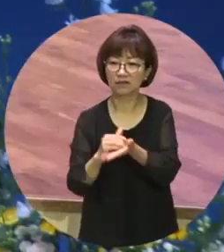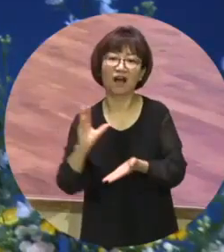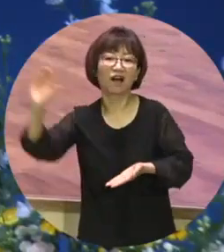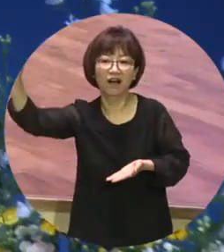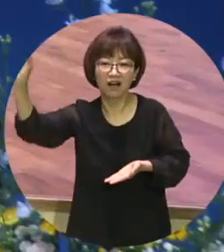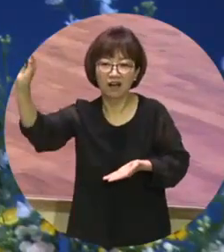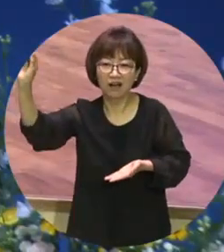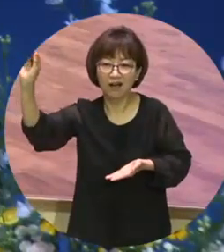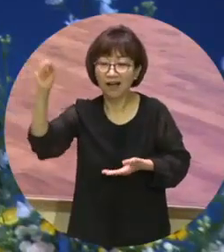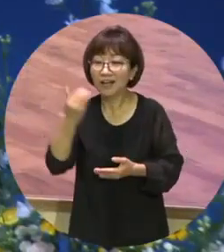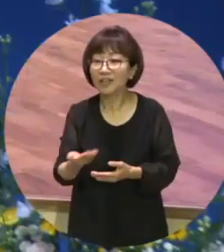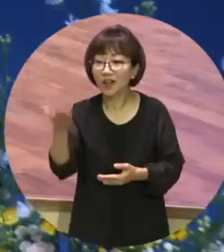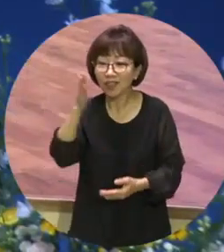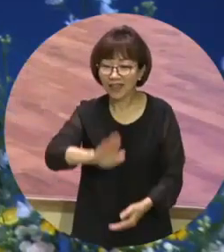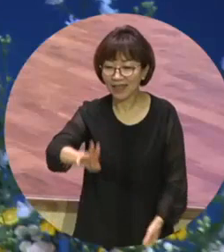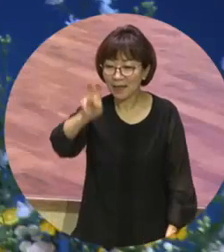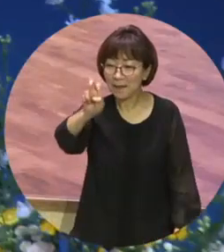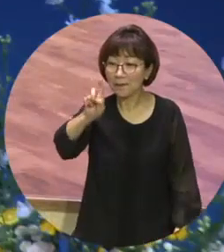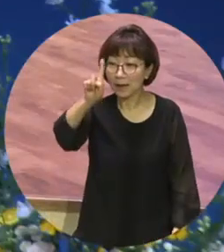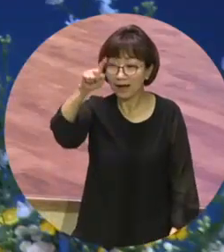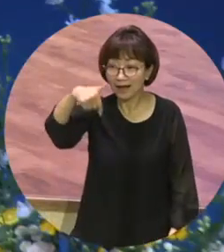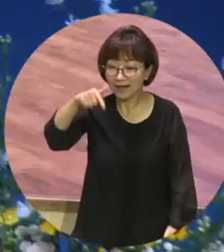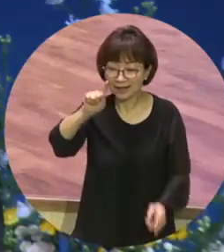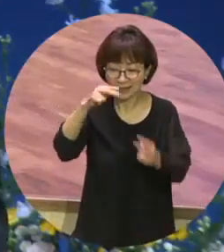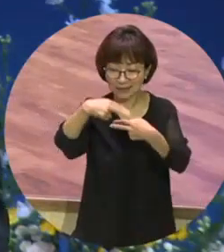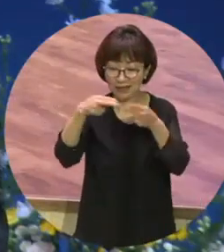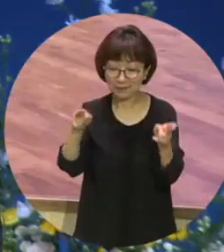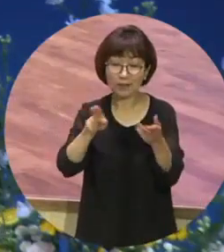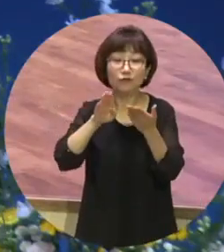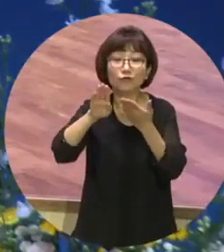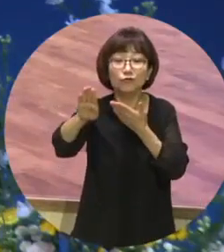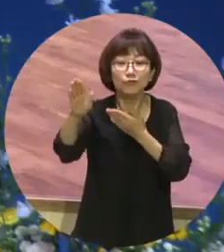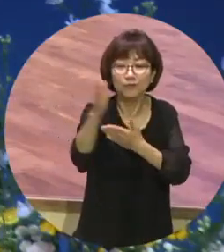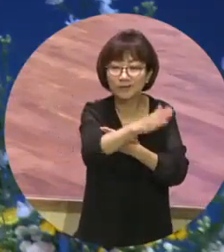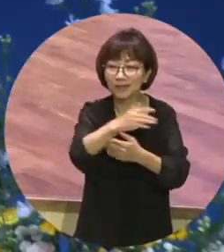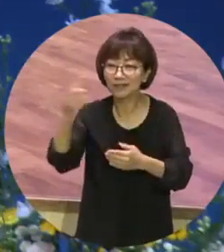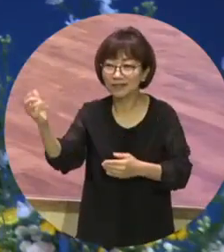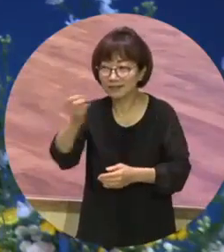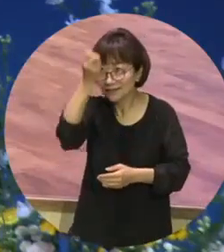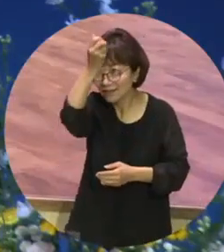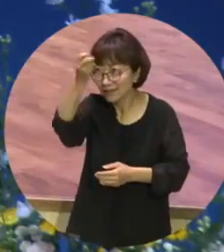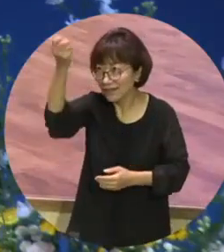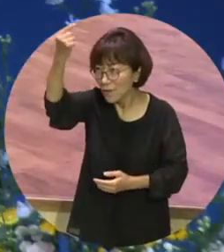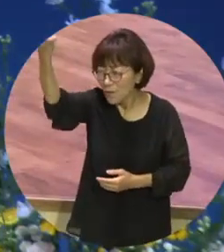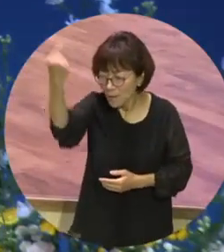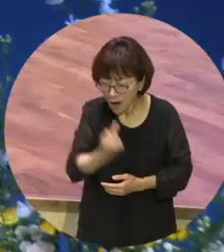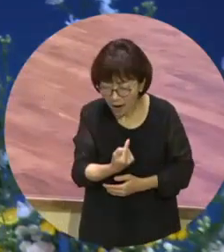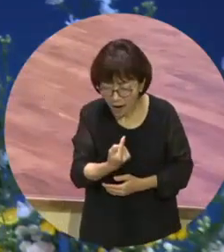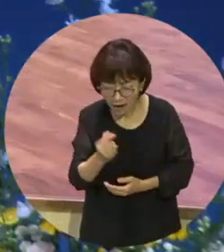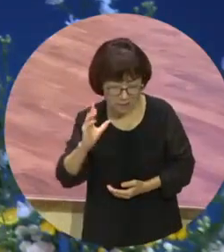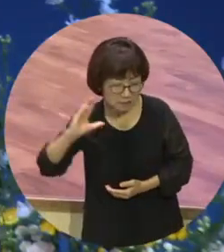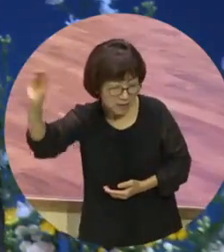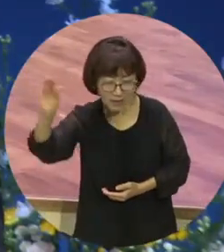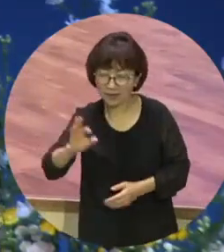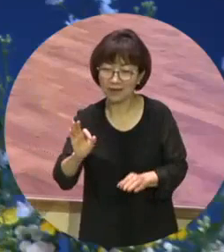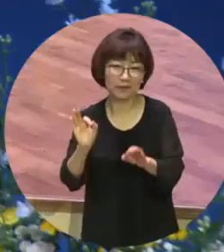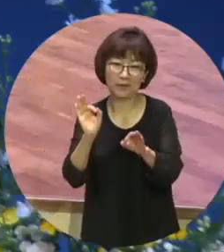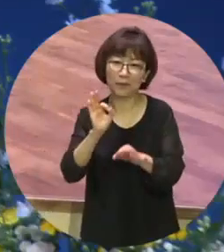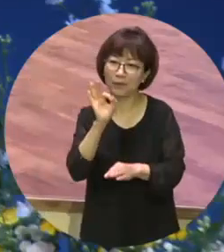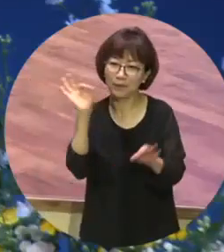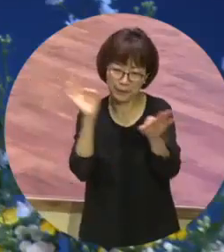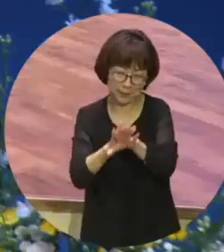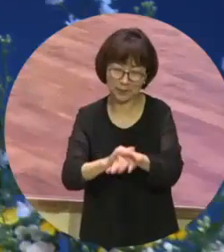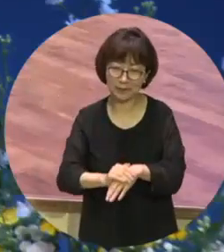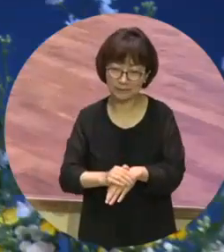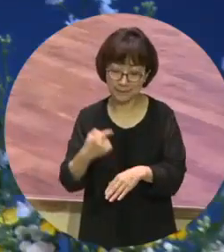임한 이후에는 구약처럼 그렇게 하지 않고 한 분 오신 성령은 영원히 계신다. 예수님을